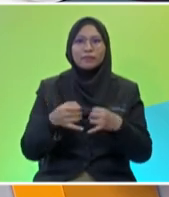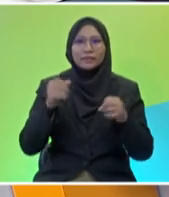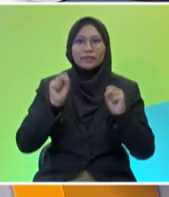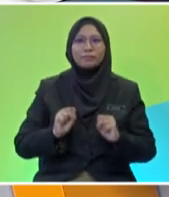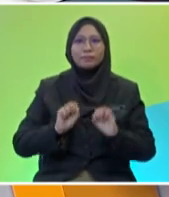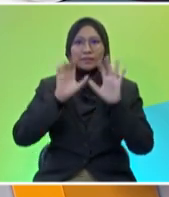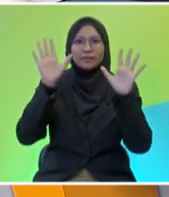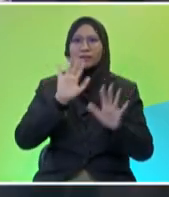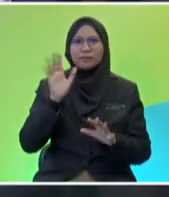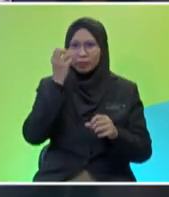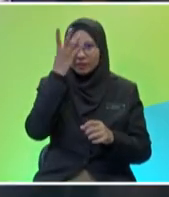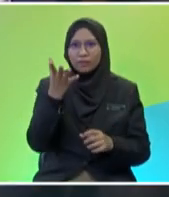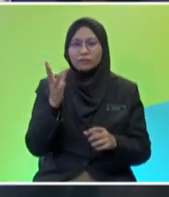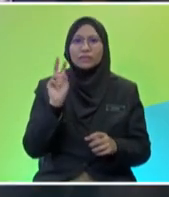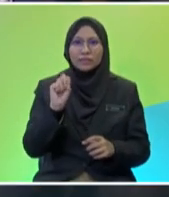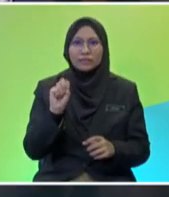ya